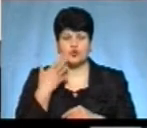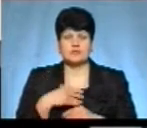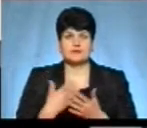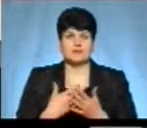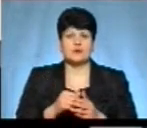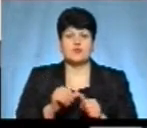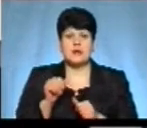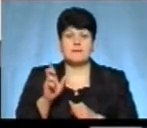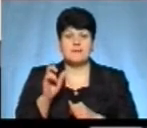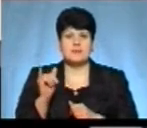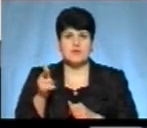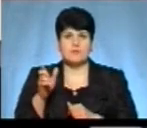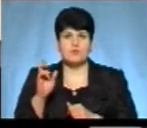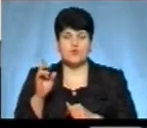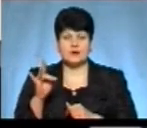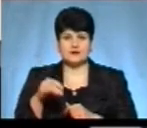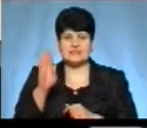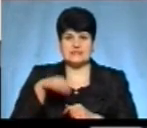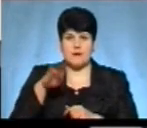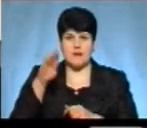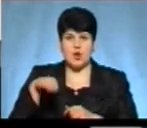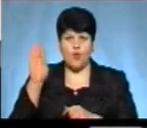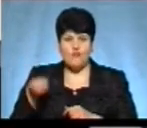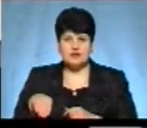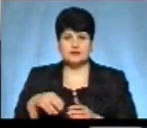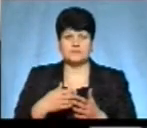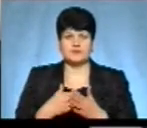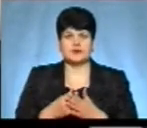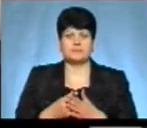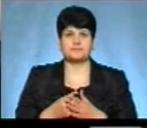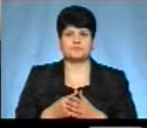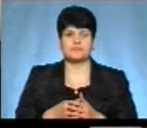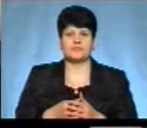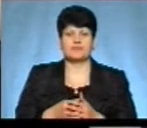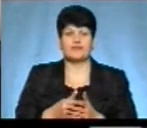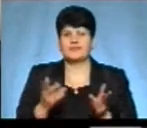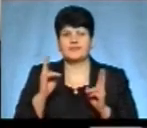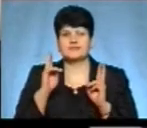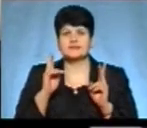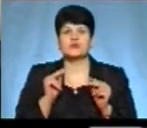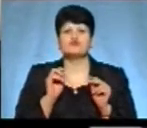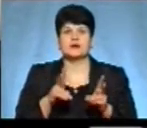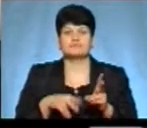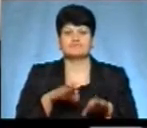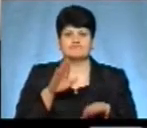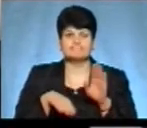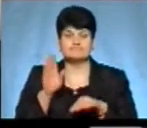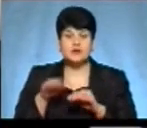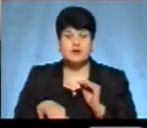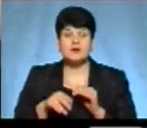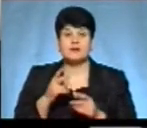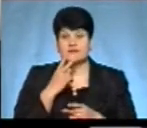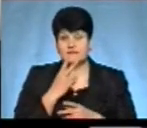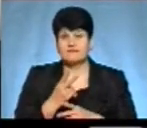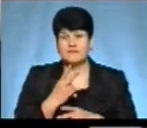наприклад, замальовувалися фарбою, чи це із пентбольної рушниці, чи я не знаю чим, але видно такі,